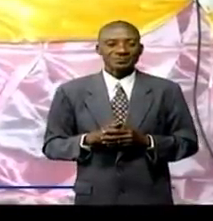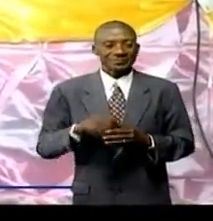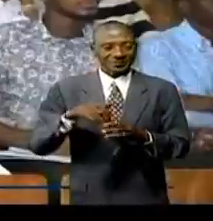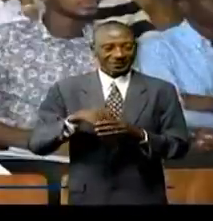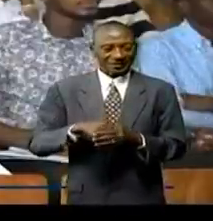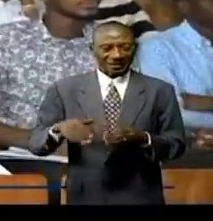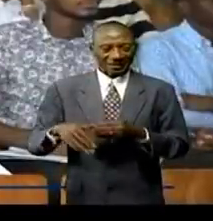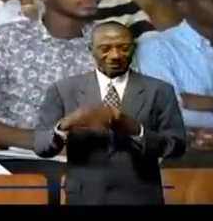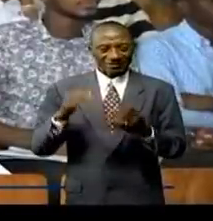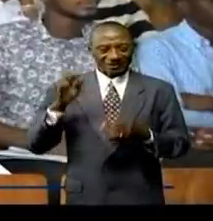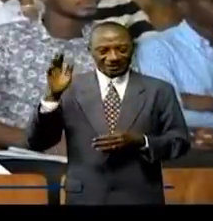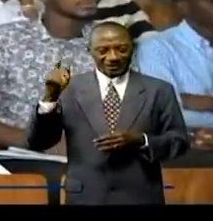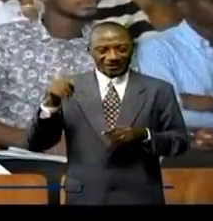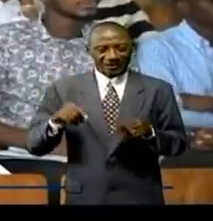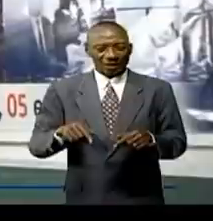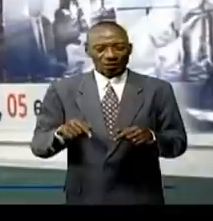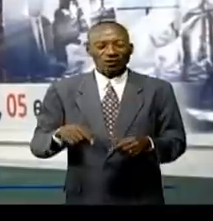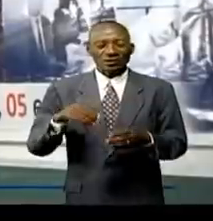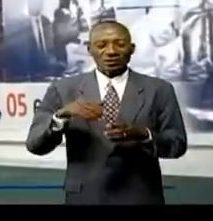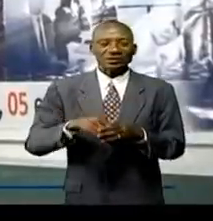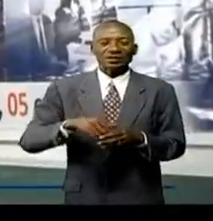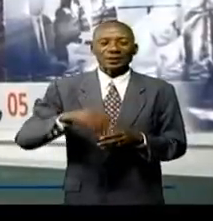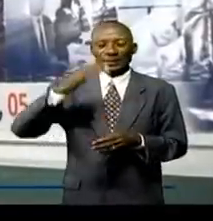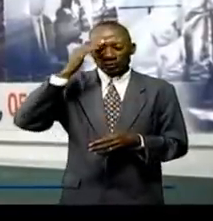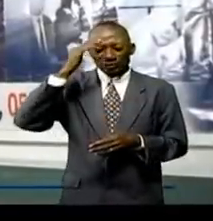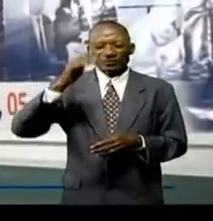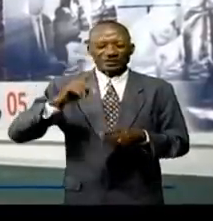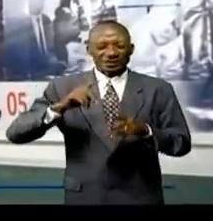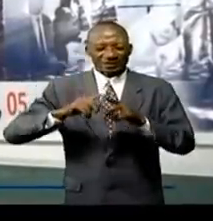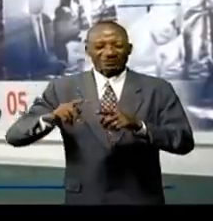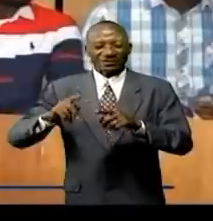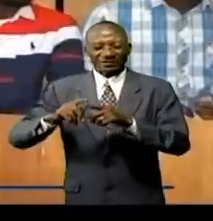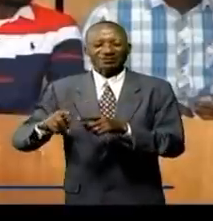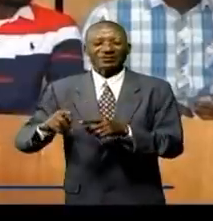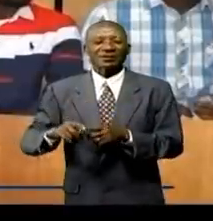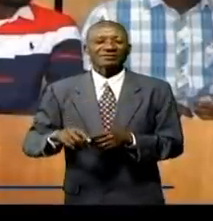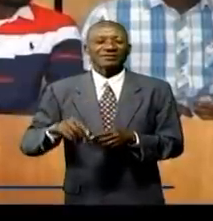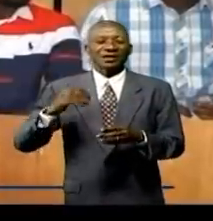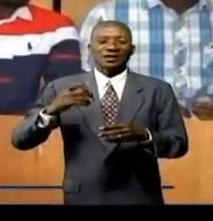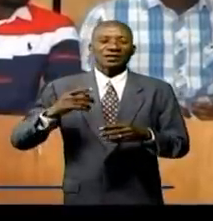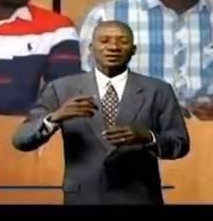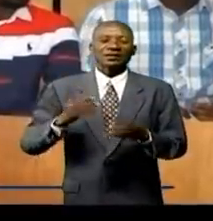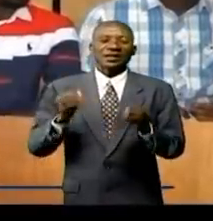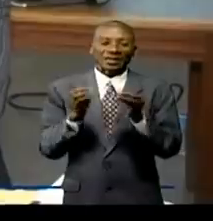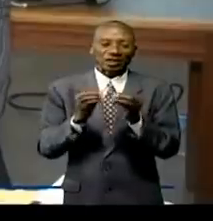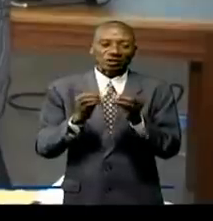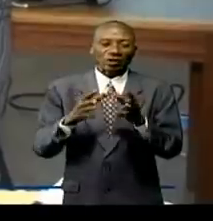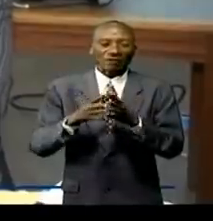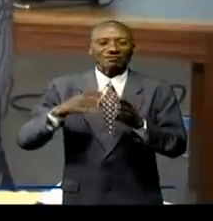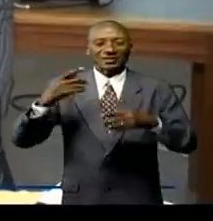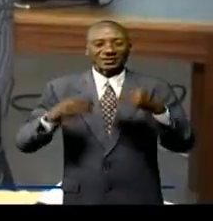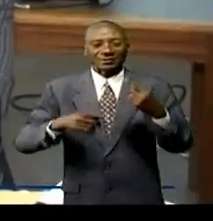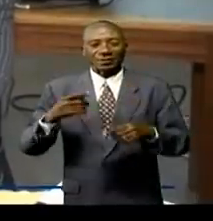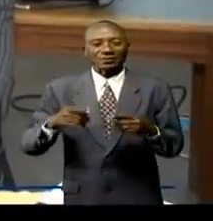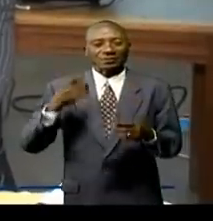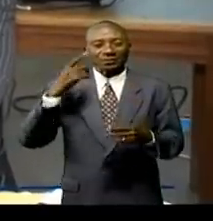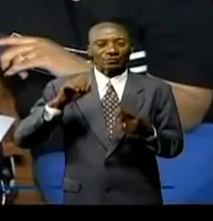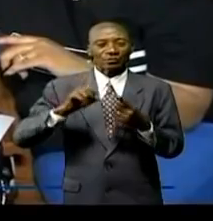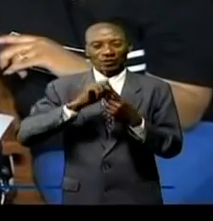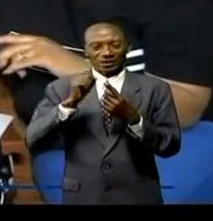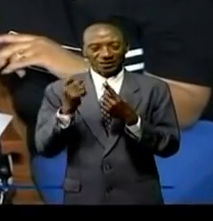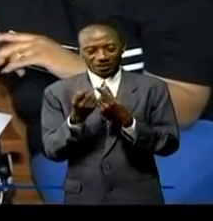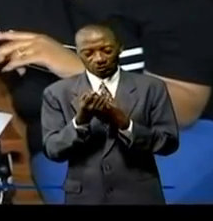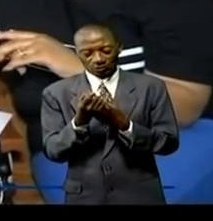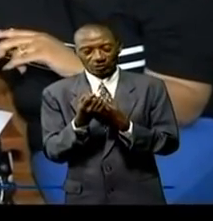dans différentes universités, la conférence débat et dissémination des rapports ITIE sur l'état des lieux de la collecte et